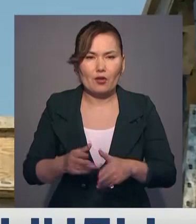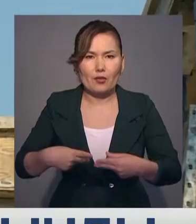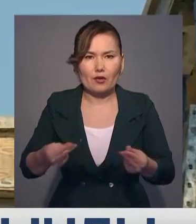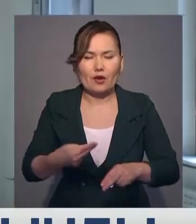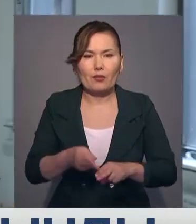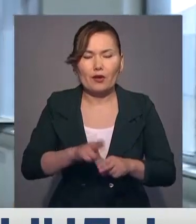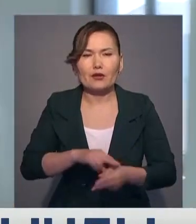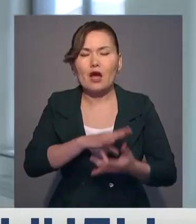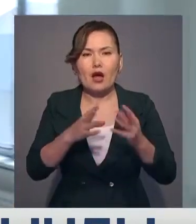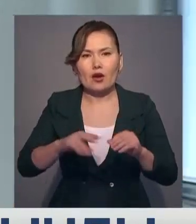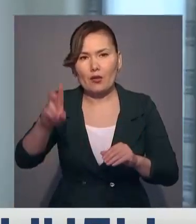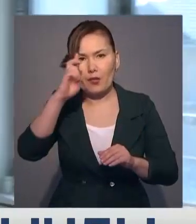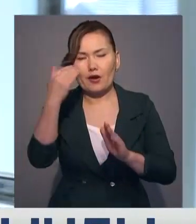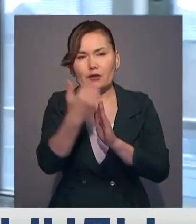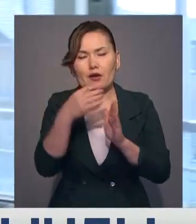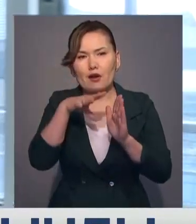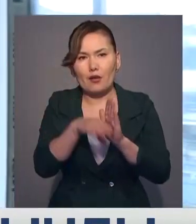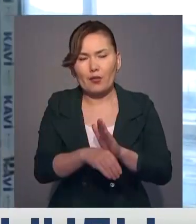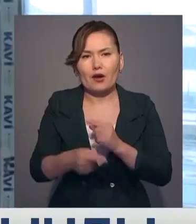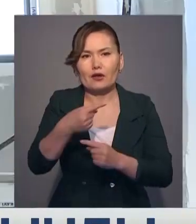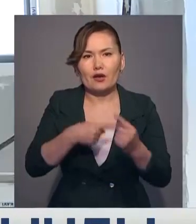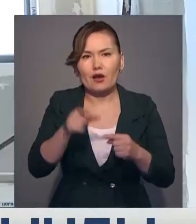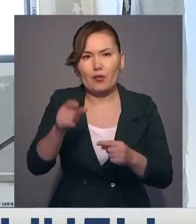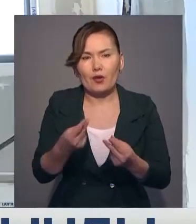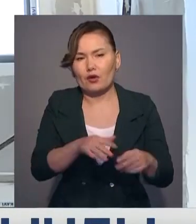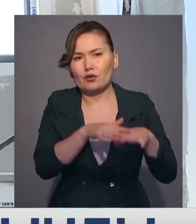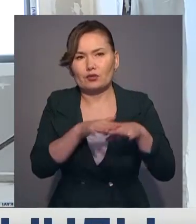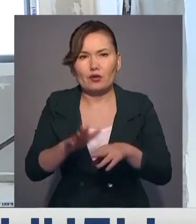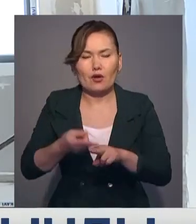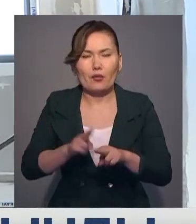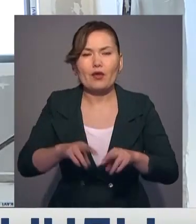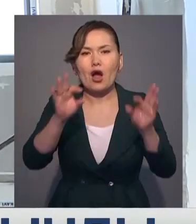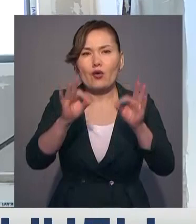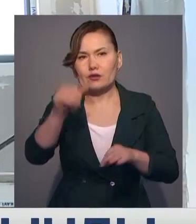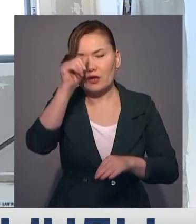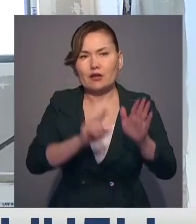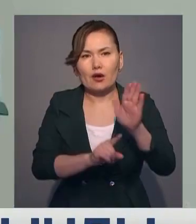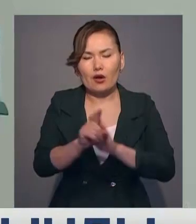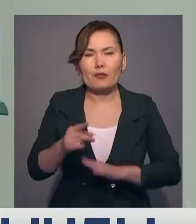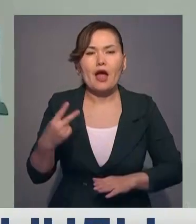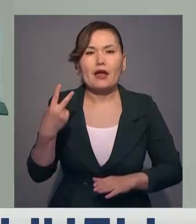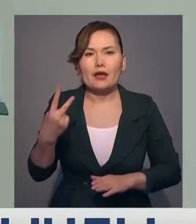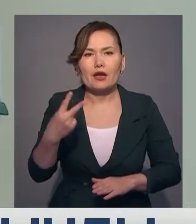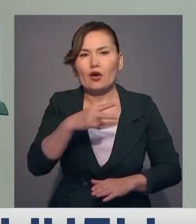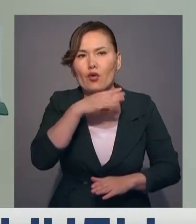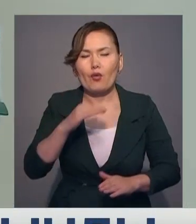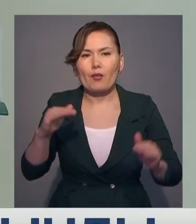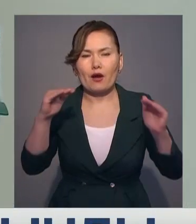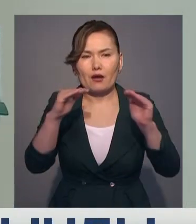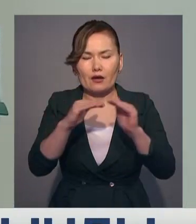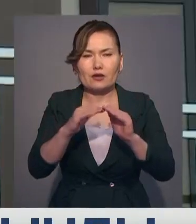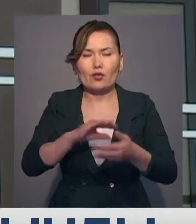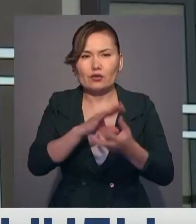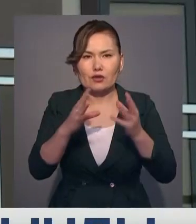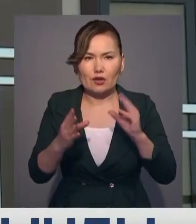асыруға жекелеген инвесторларда белсенді атсалысуда. Күзде бұл қалада тағы 2 көпқабатты тұрғын үй халық игілігіне беріледі.